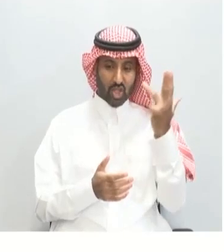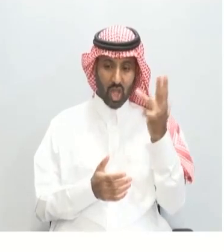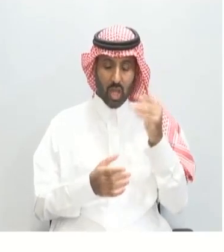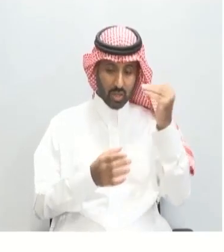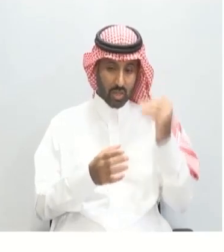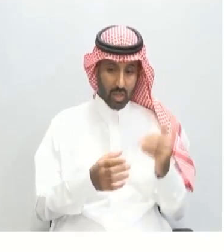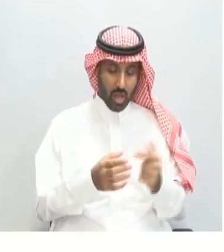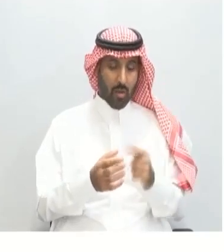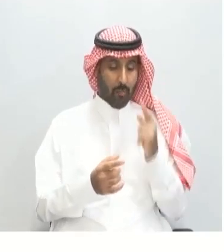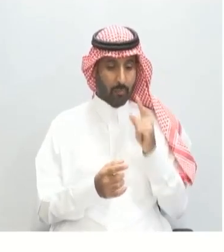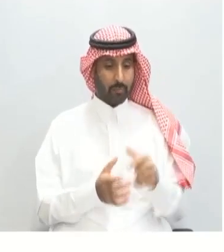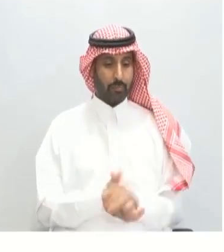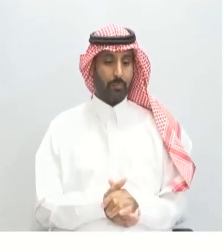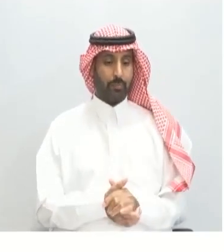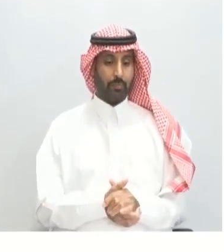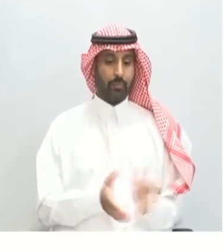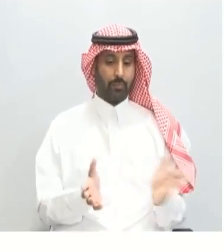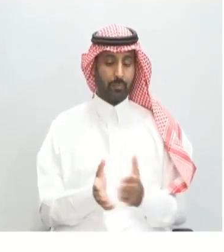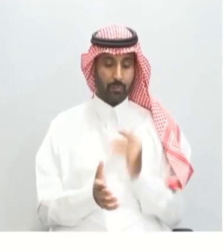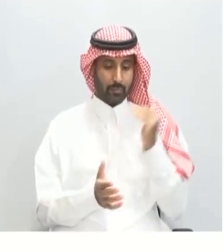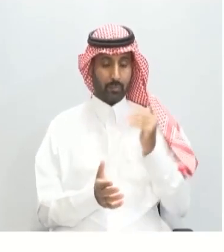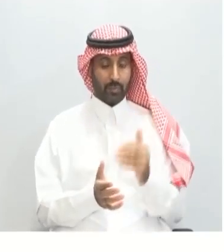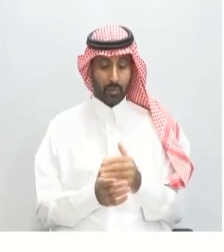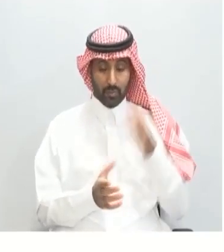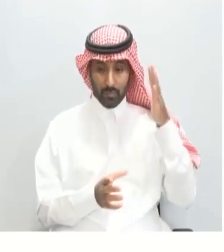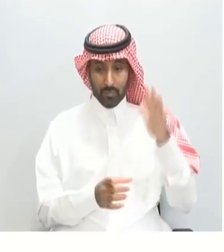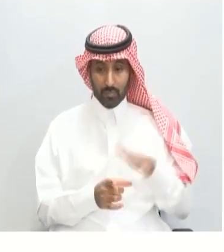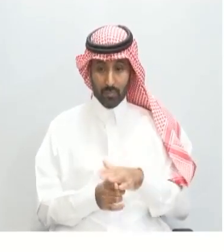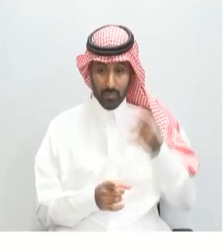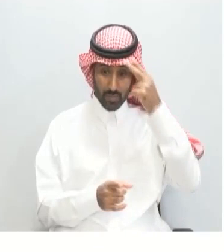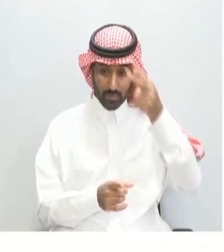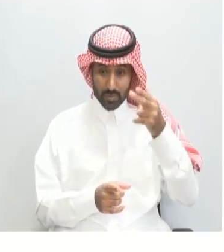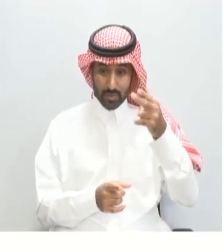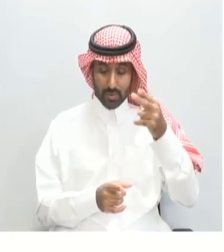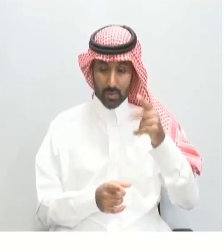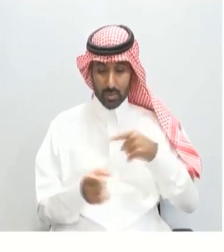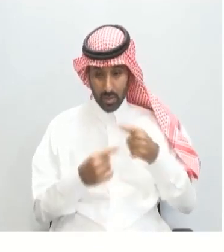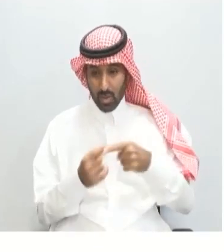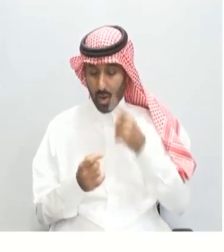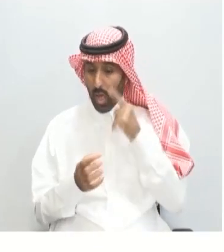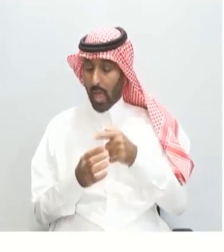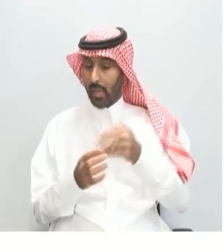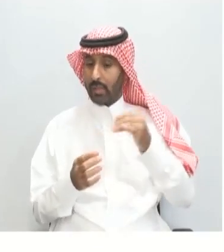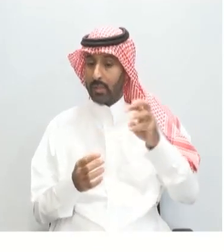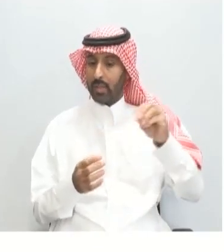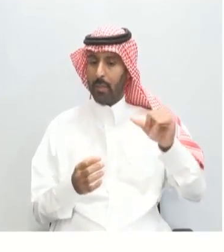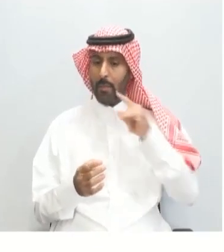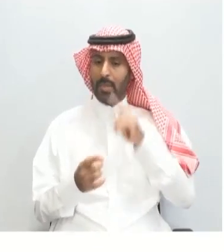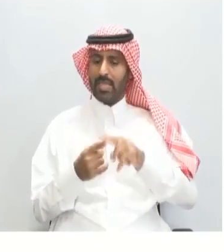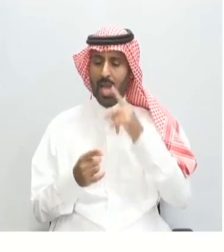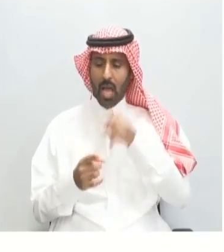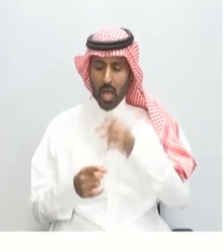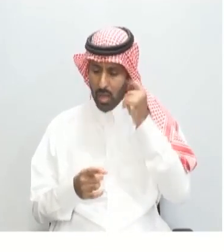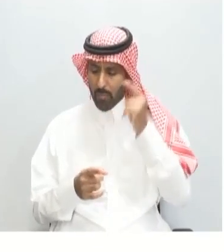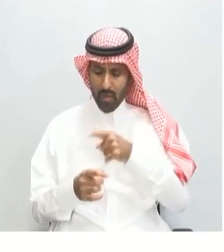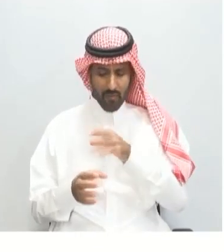درجات وفق مقياس المملكه وفي المملكه العربيه السعوديه تتولى هيئه المساحه الجيولوجيه مهمه الارصاد